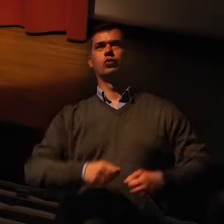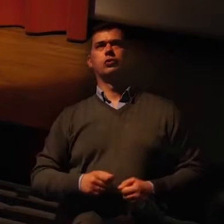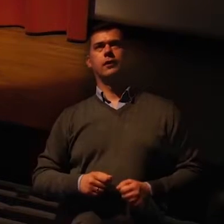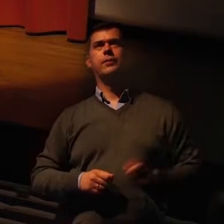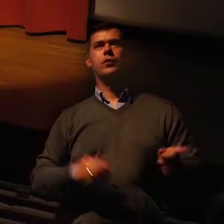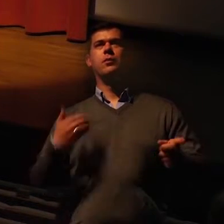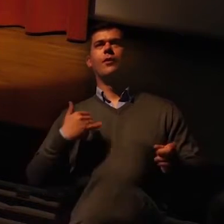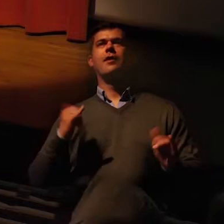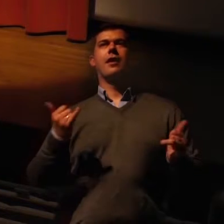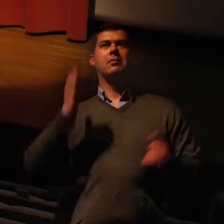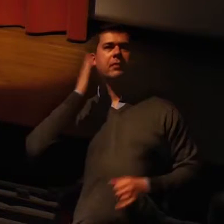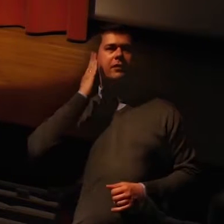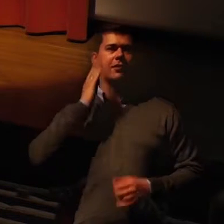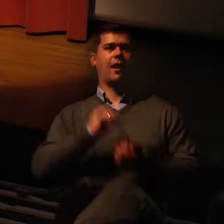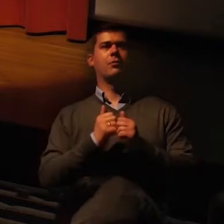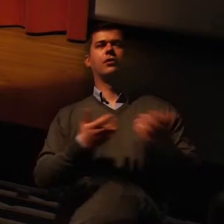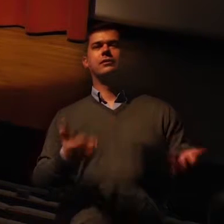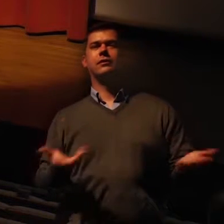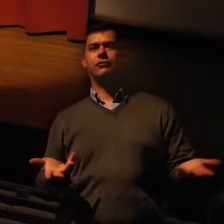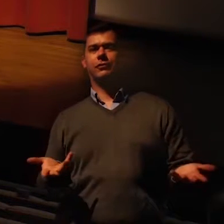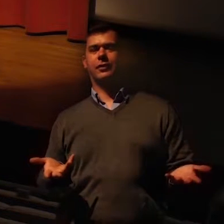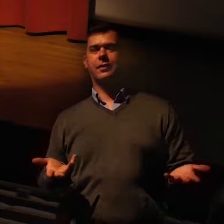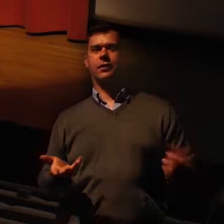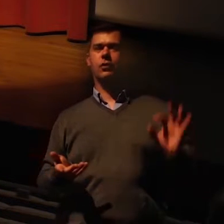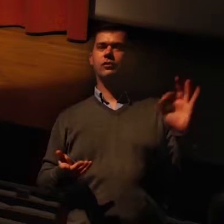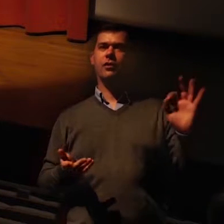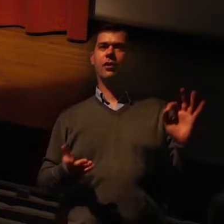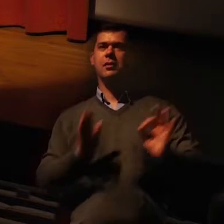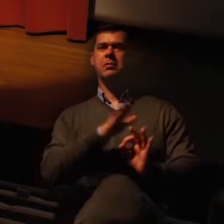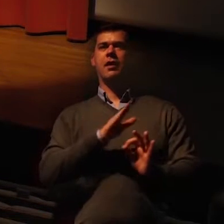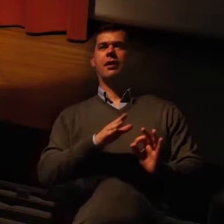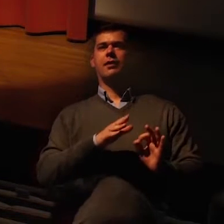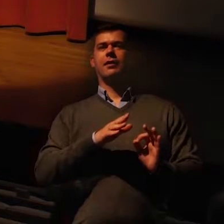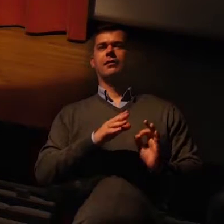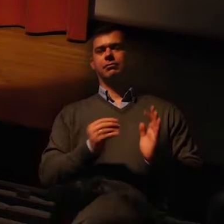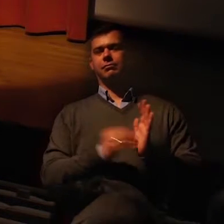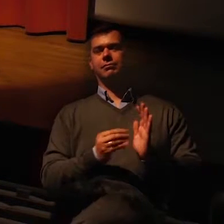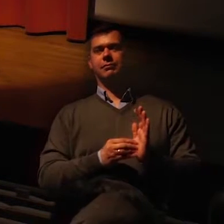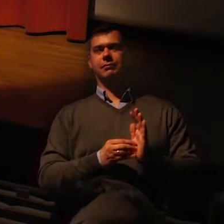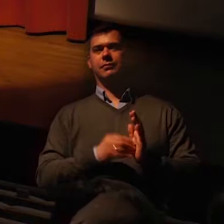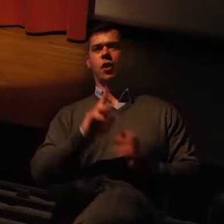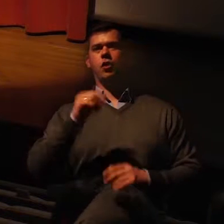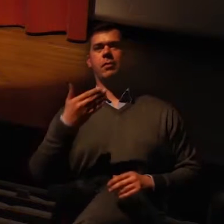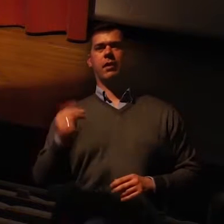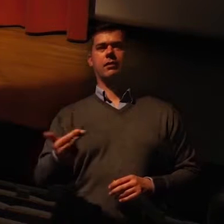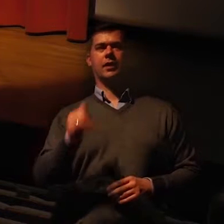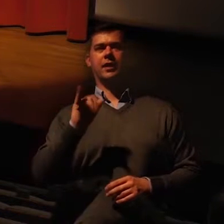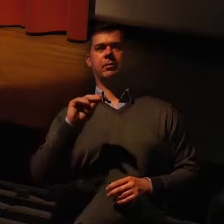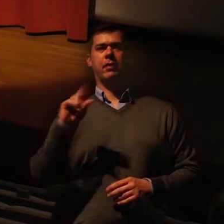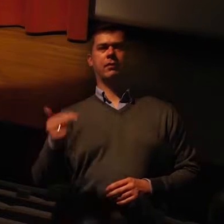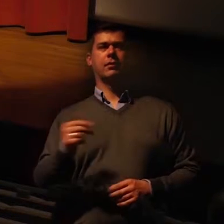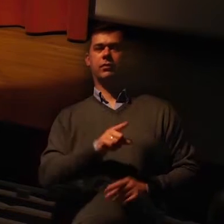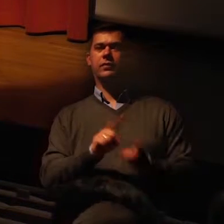w jaki sposób mogą mieszkać Romowie zgodnie ze swoimi zasadami Romani Pen jakie zawody wolno im